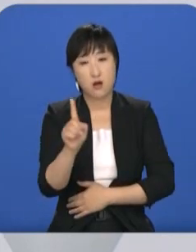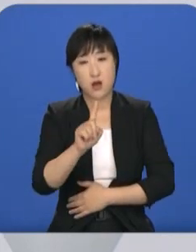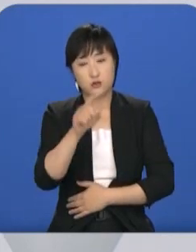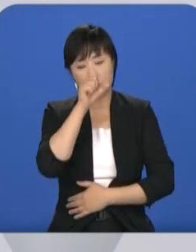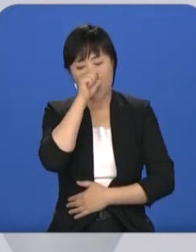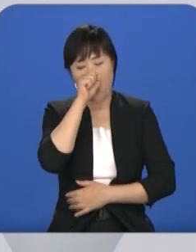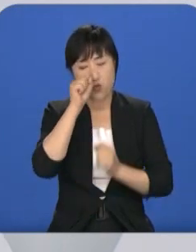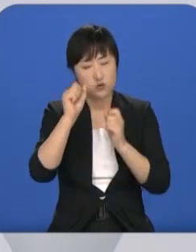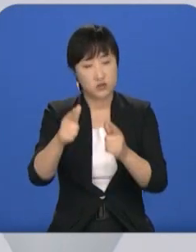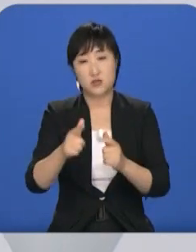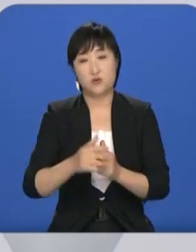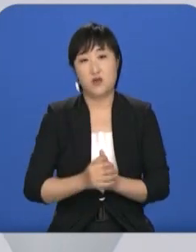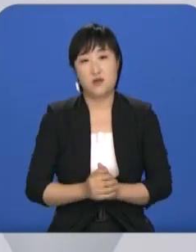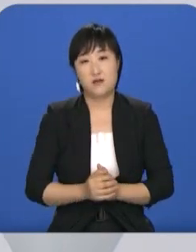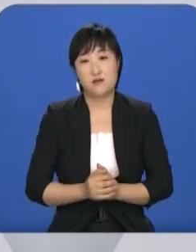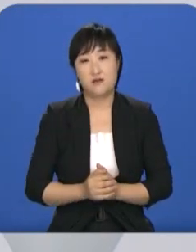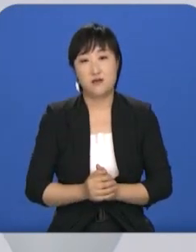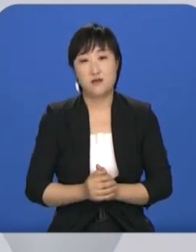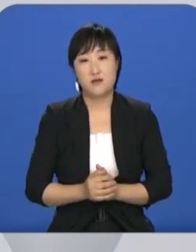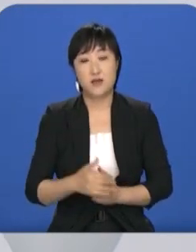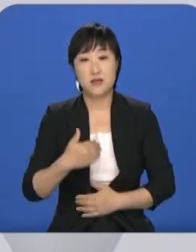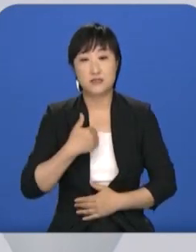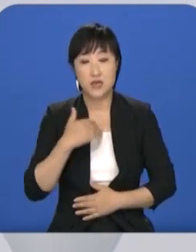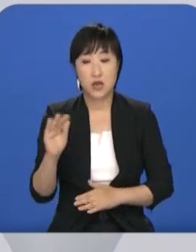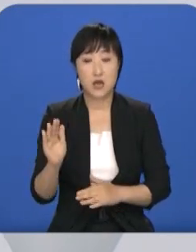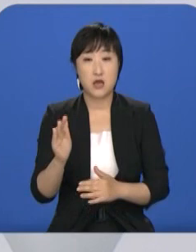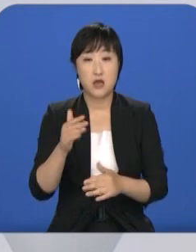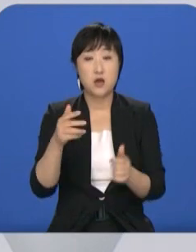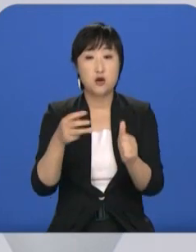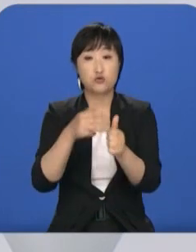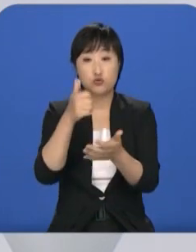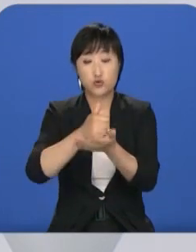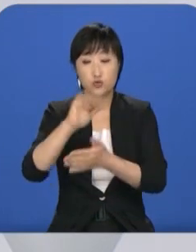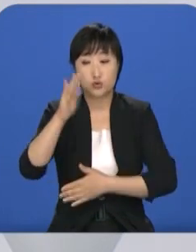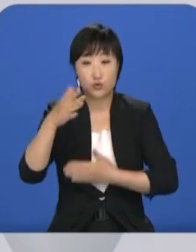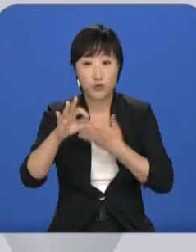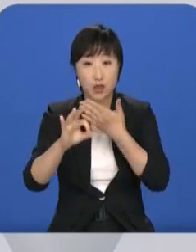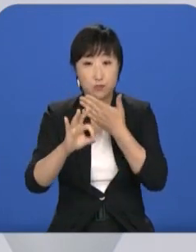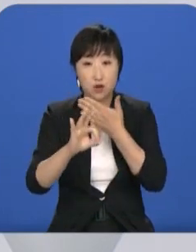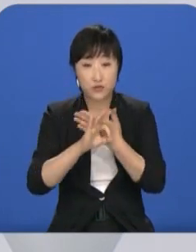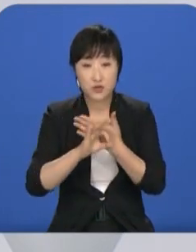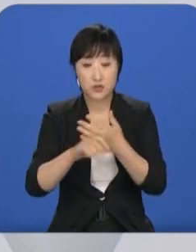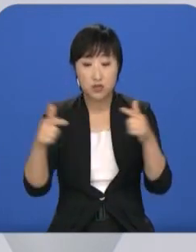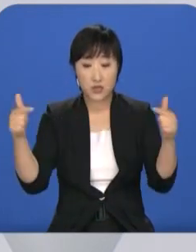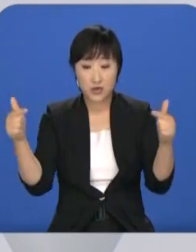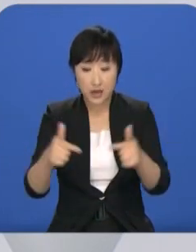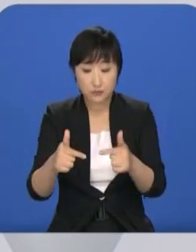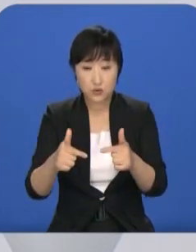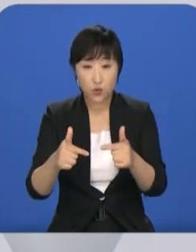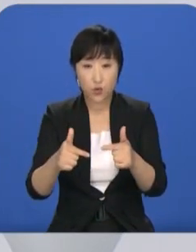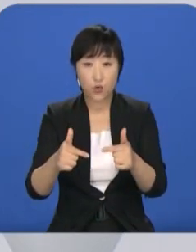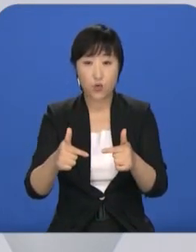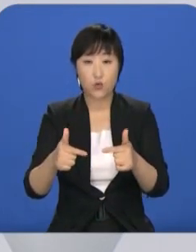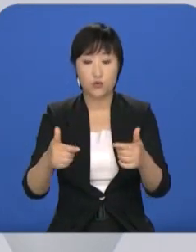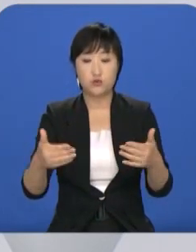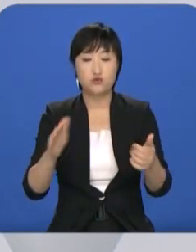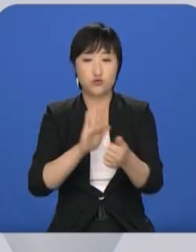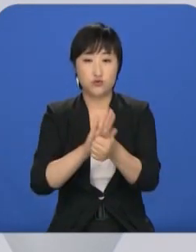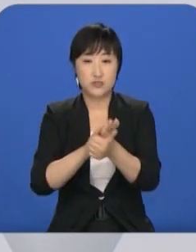아주 좋은 기회라고 생각합니다. 제가 군수가 당선된다면 인구 감소 대응 실무